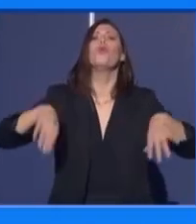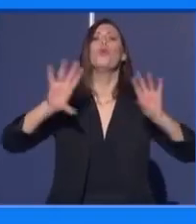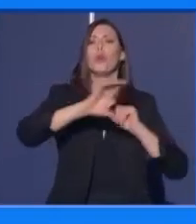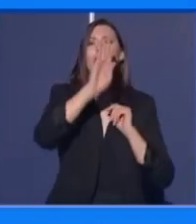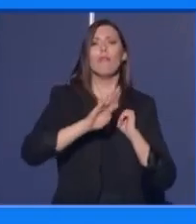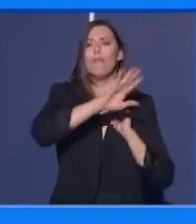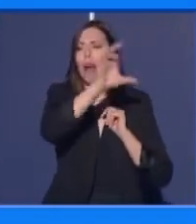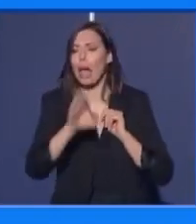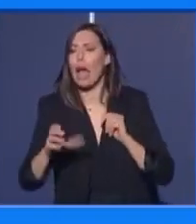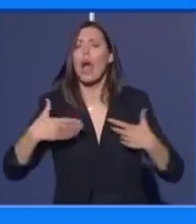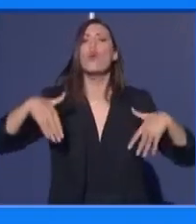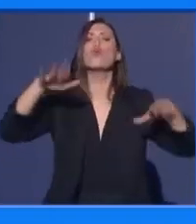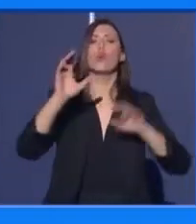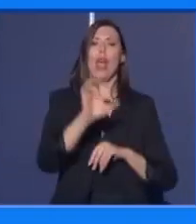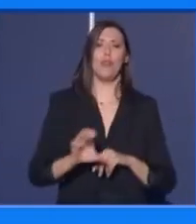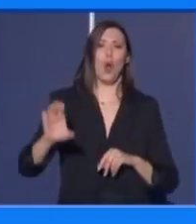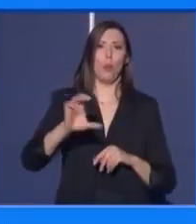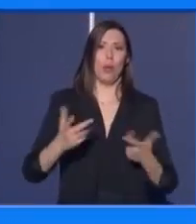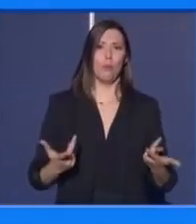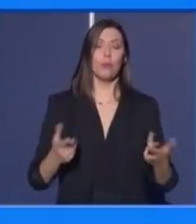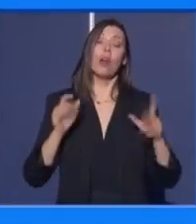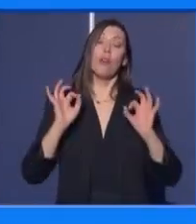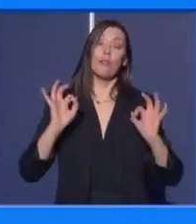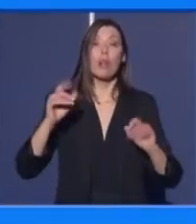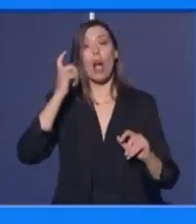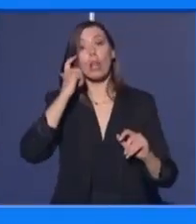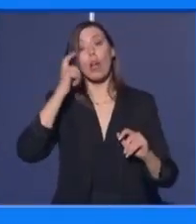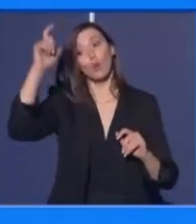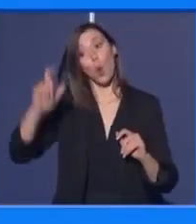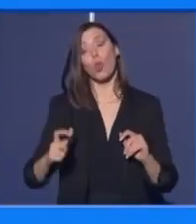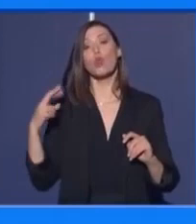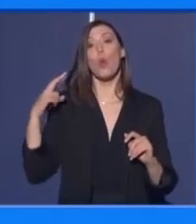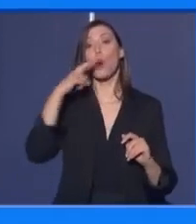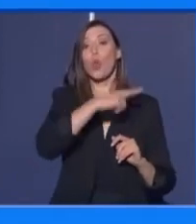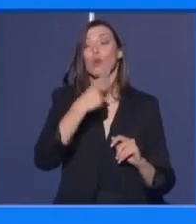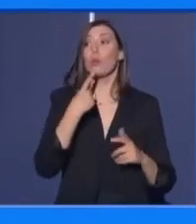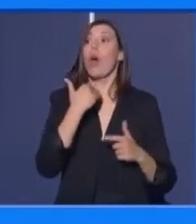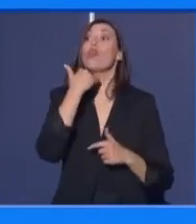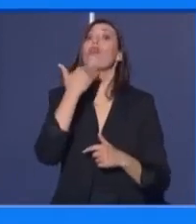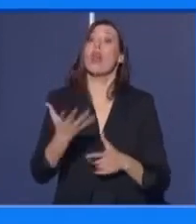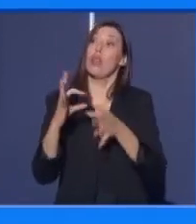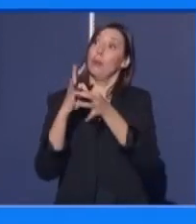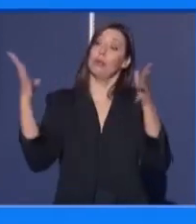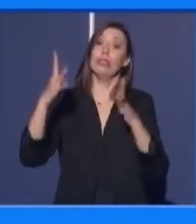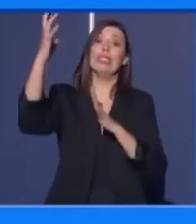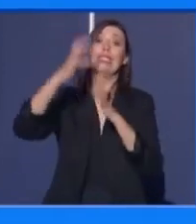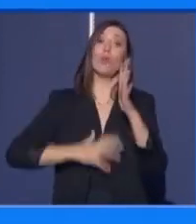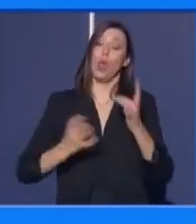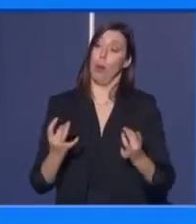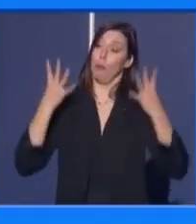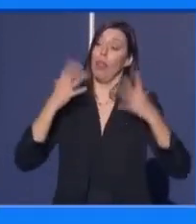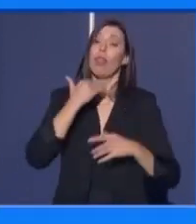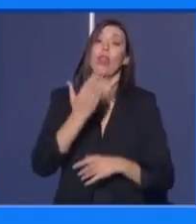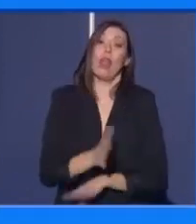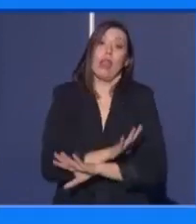Κατανοώ αυτό που λέει ο Πρωθυπουργός, ότι δεν μπορούμε να αποδεσμευτούμε από τη συμφωνία αυτή από τη μία μέρα στην άλλη με το «έτσι θέλω».